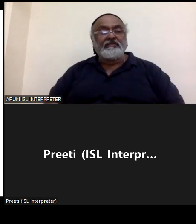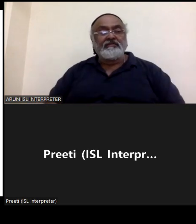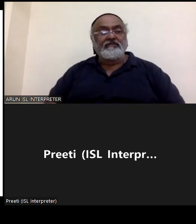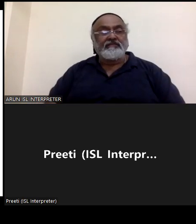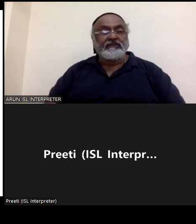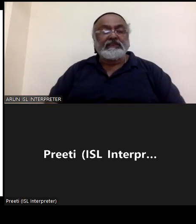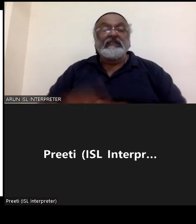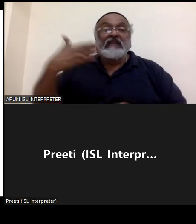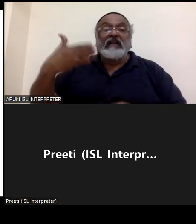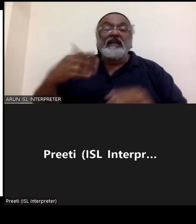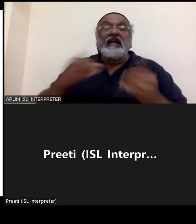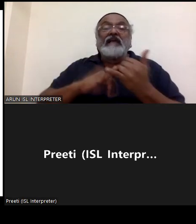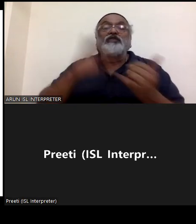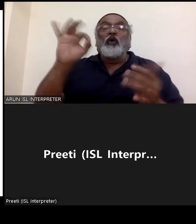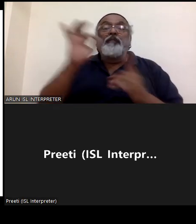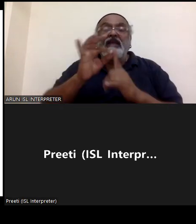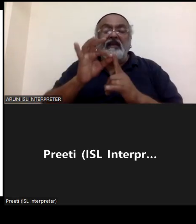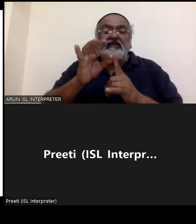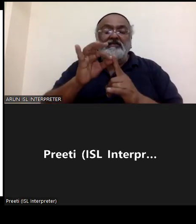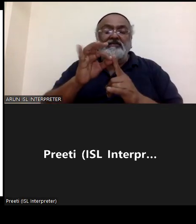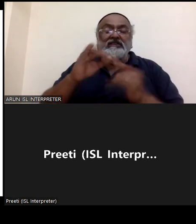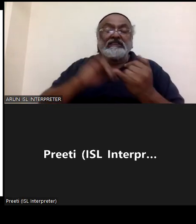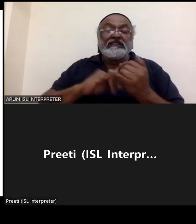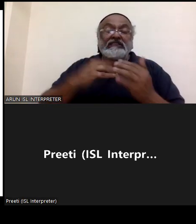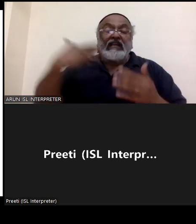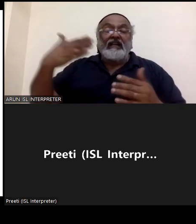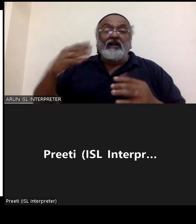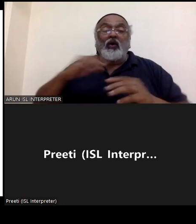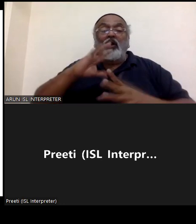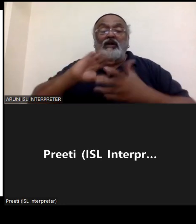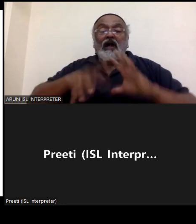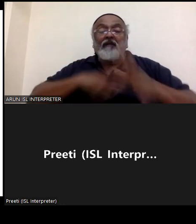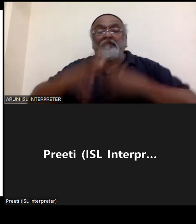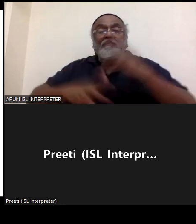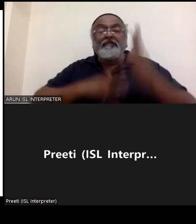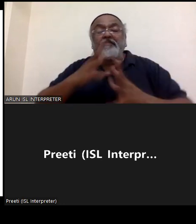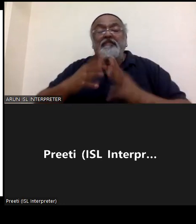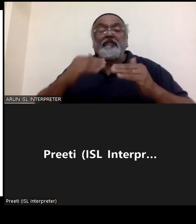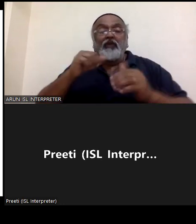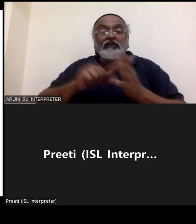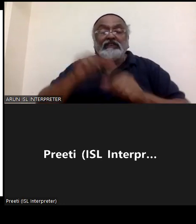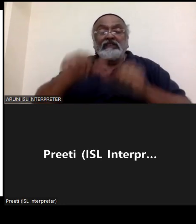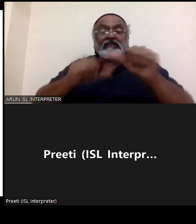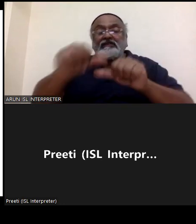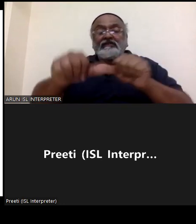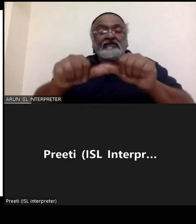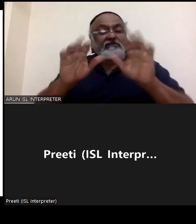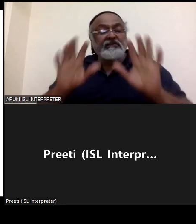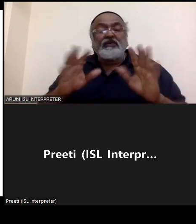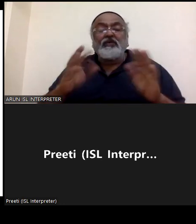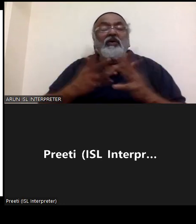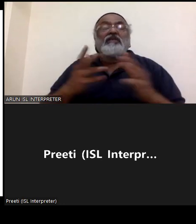स्टैंडर्ड ऑपरेटिंग प्रोसीजर का कि हर स्तर पर किस तरह से काम होगा, हर स्तर पर किस तरह की जरूरतें हैं